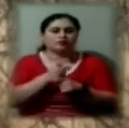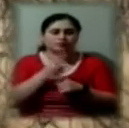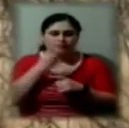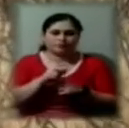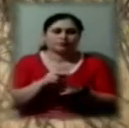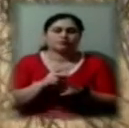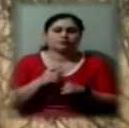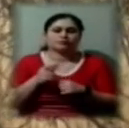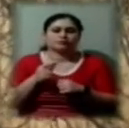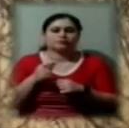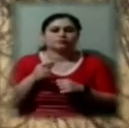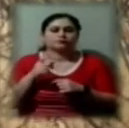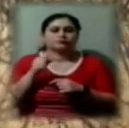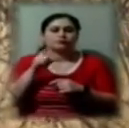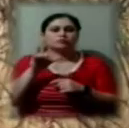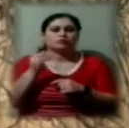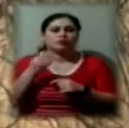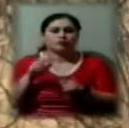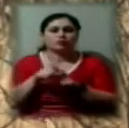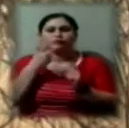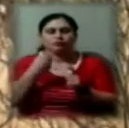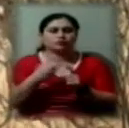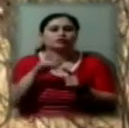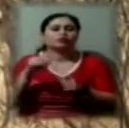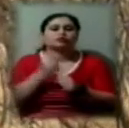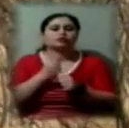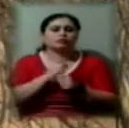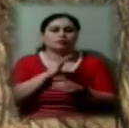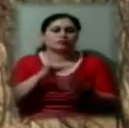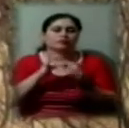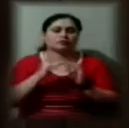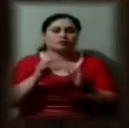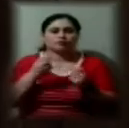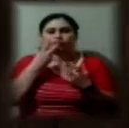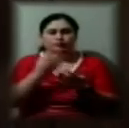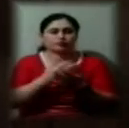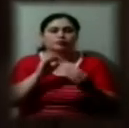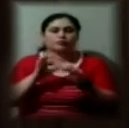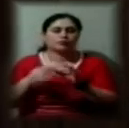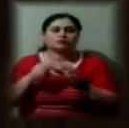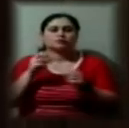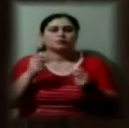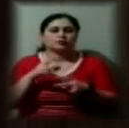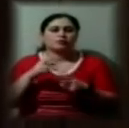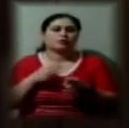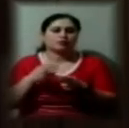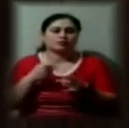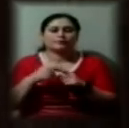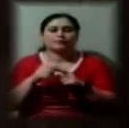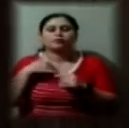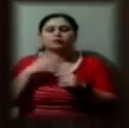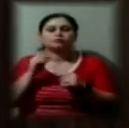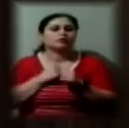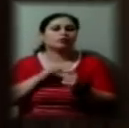зі зброєю бачила. Що вони робили, не знаю, в інтернеті вичитала просто, що якась спецоперація. З самого утра ми піднялися в